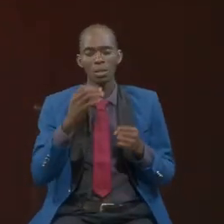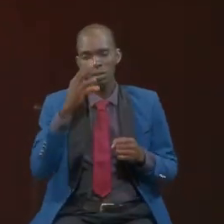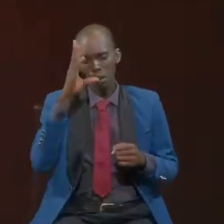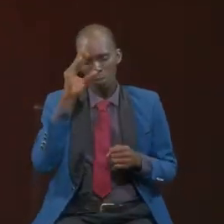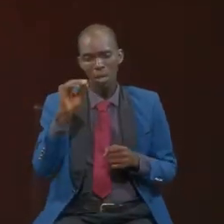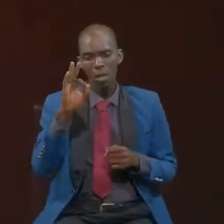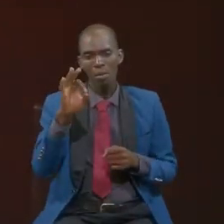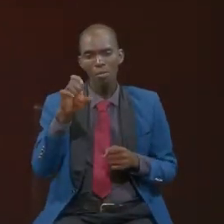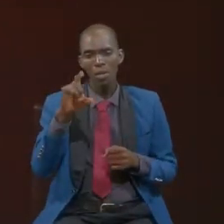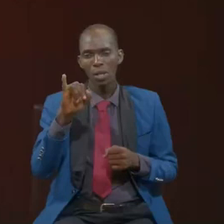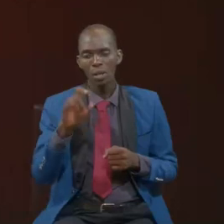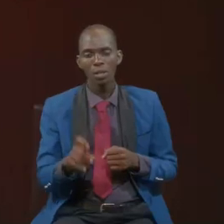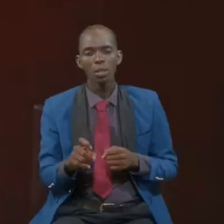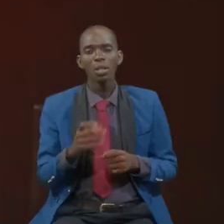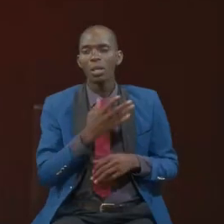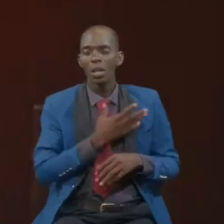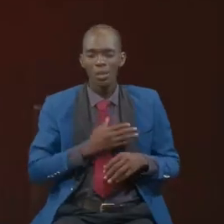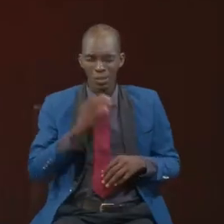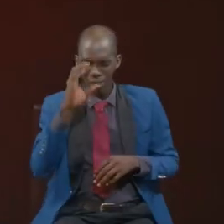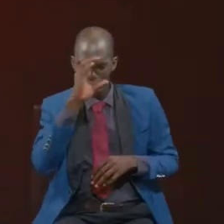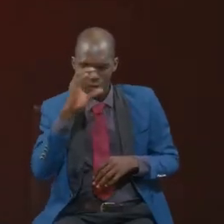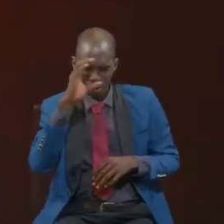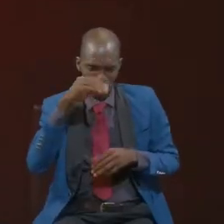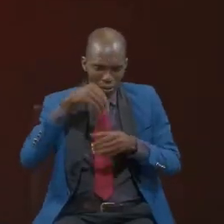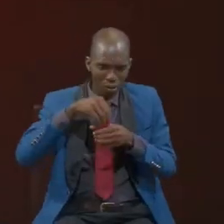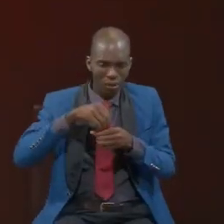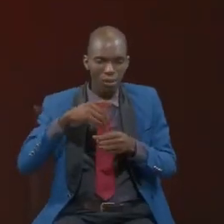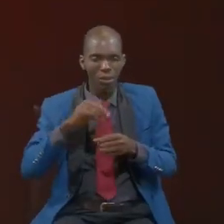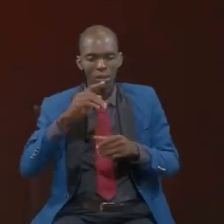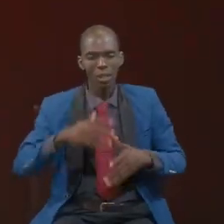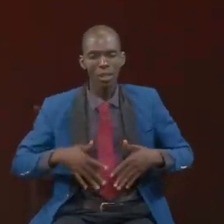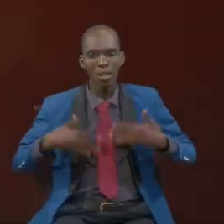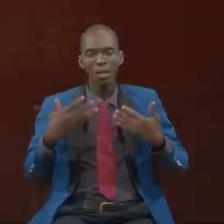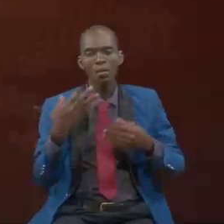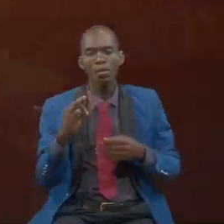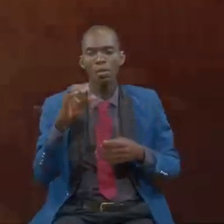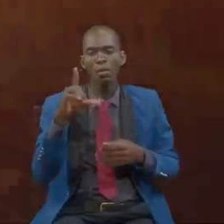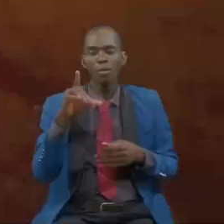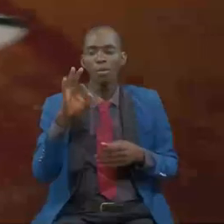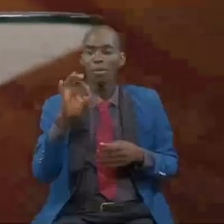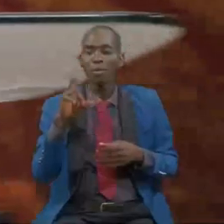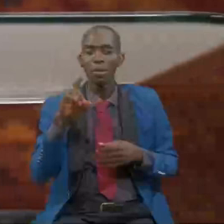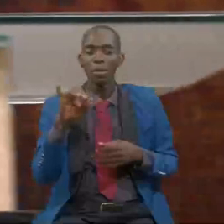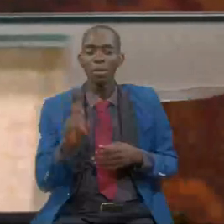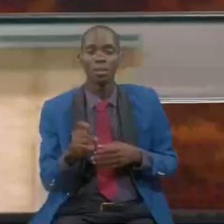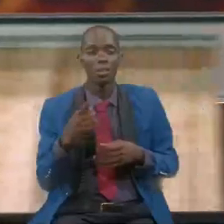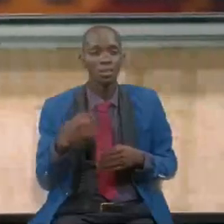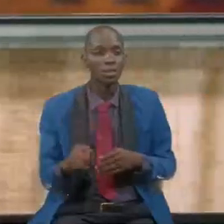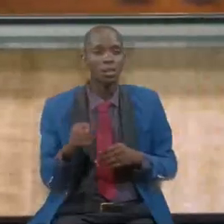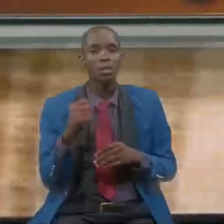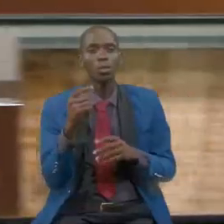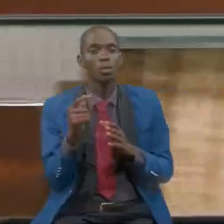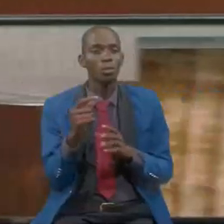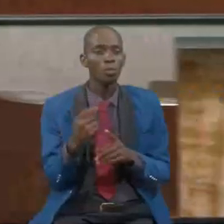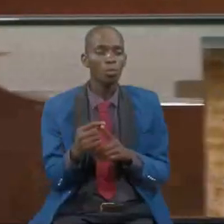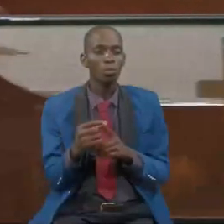l'a sondé l'a éprouvé et a regardé tout dans sa vie la Parole de Dieu